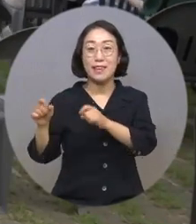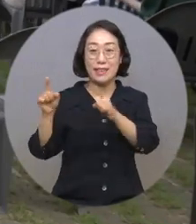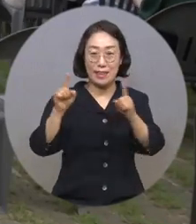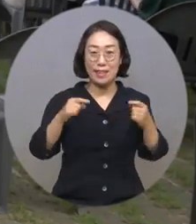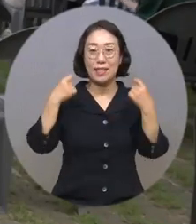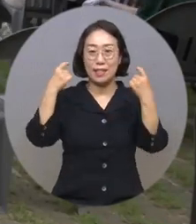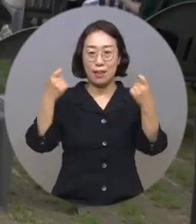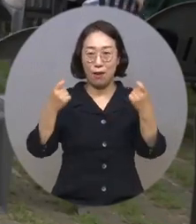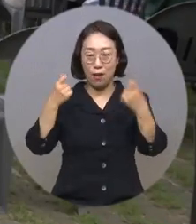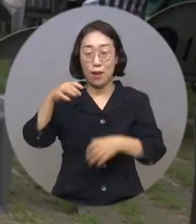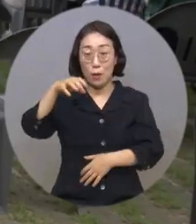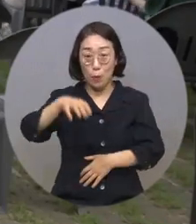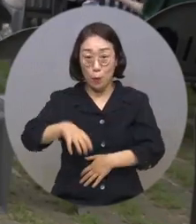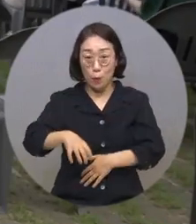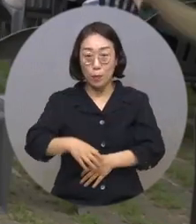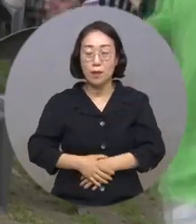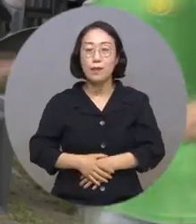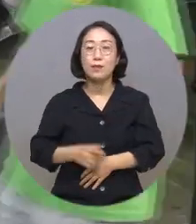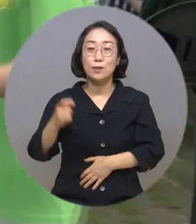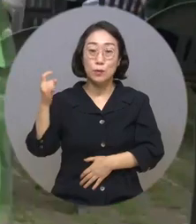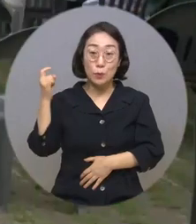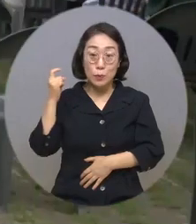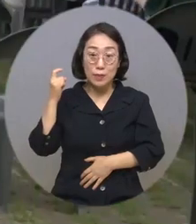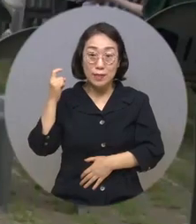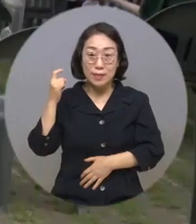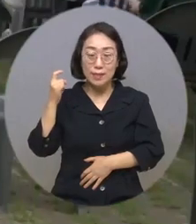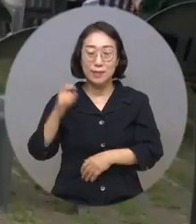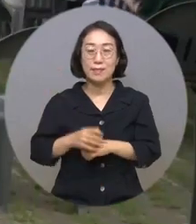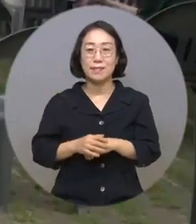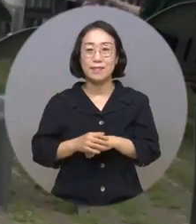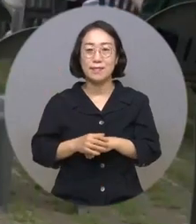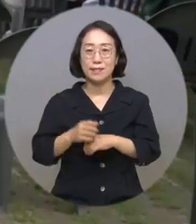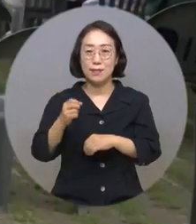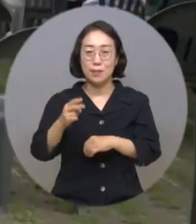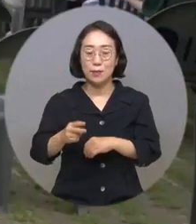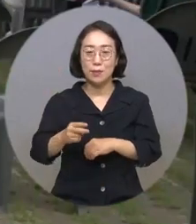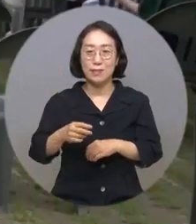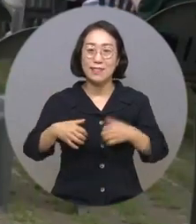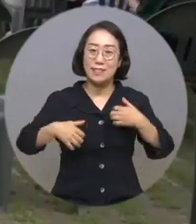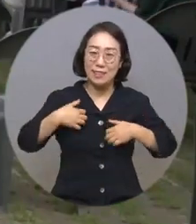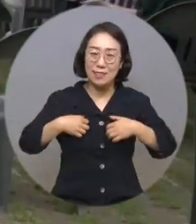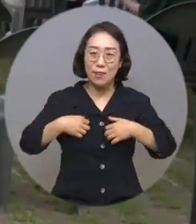음악여행, 의양포 카네기 밴드와 함께 펼쳐지는